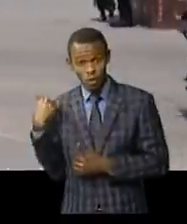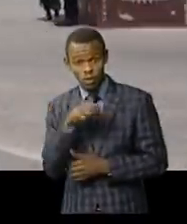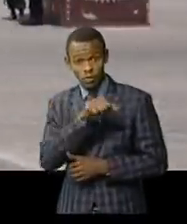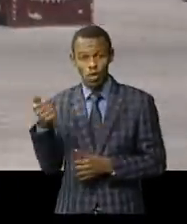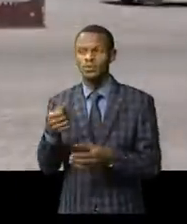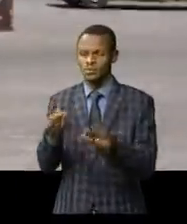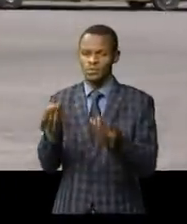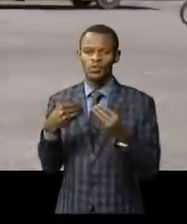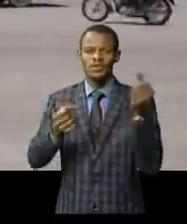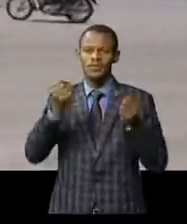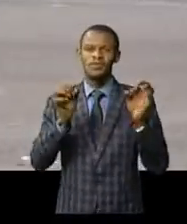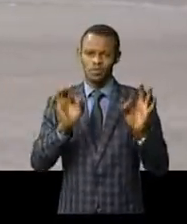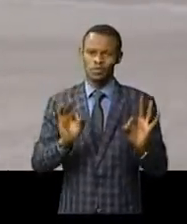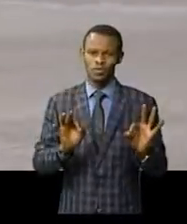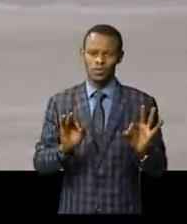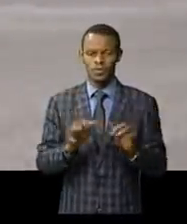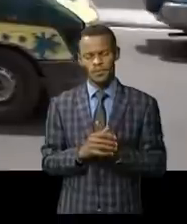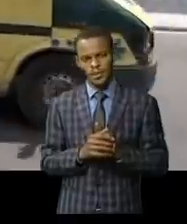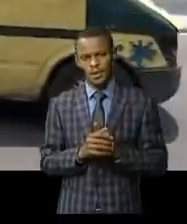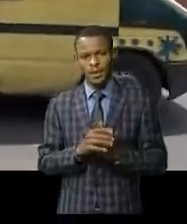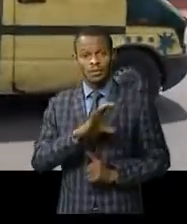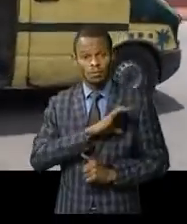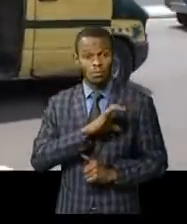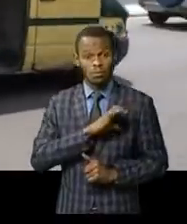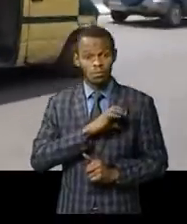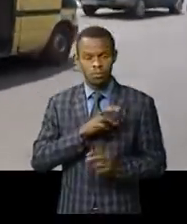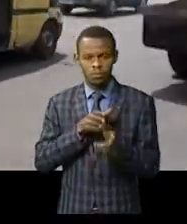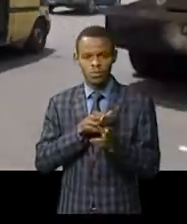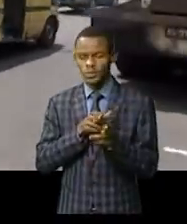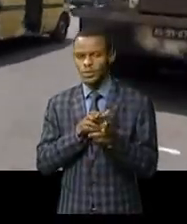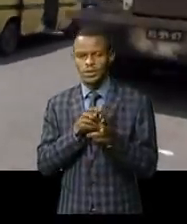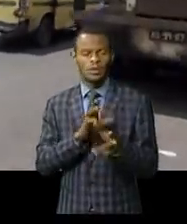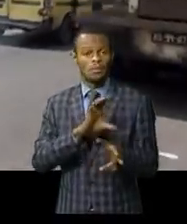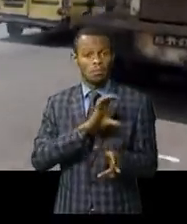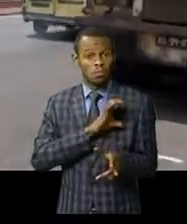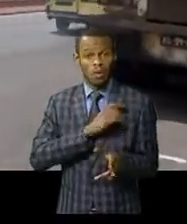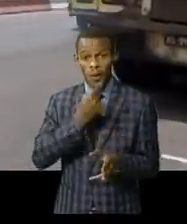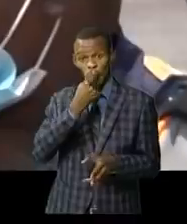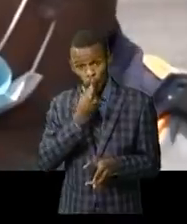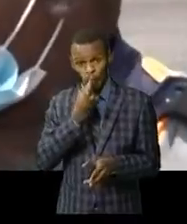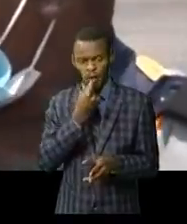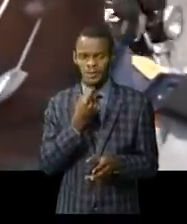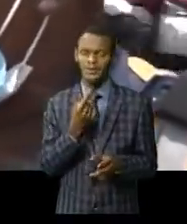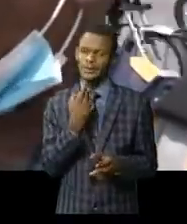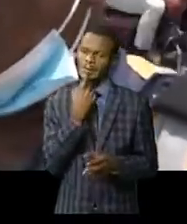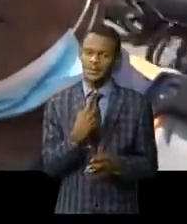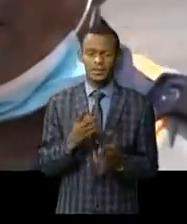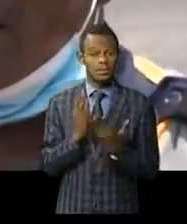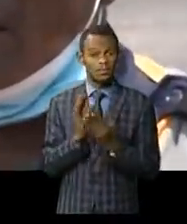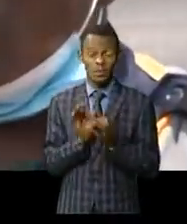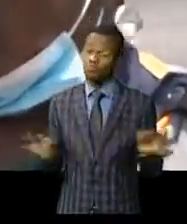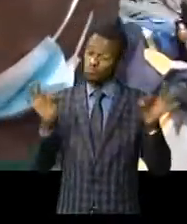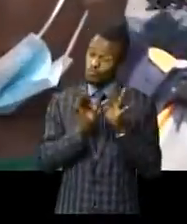La police des circulations routières s'est dit être dans la phase de sensibilisation. C'est important pour un véhicule qui roule sur la voie